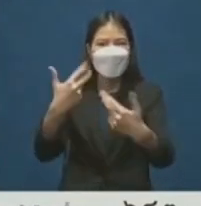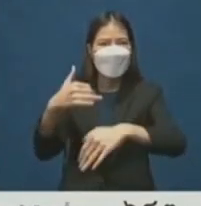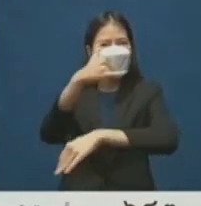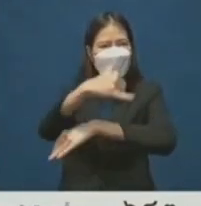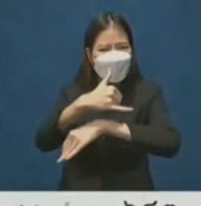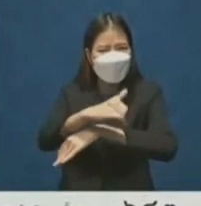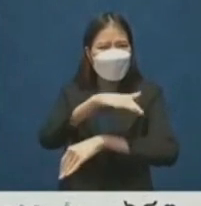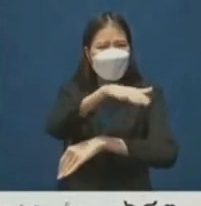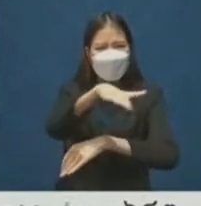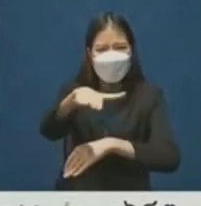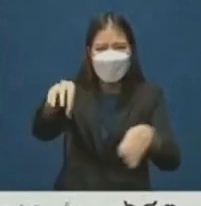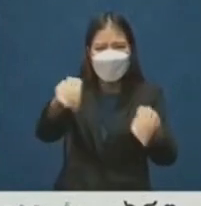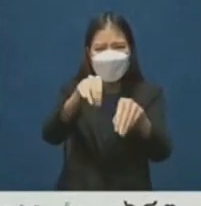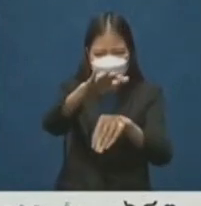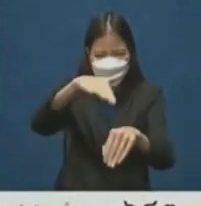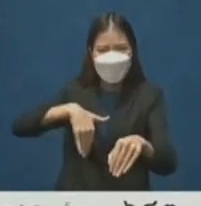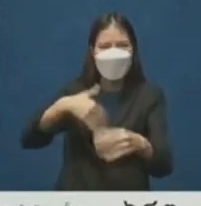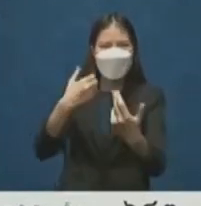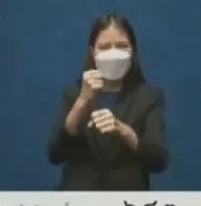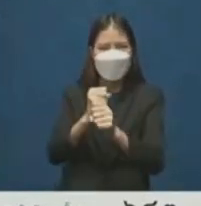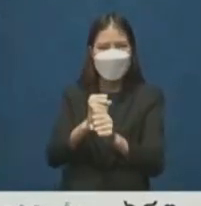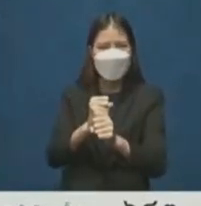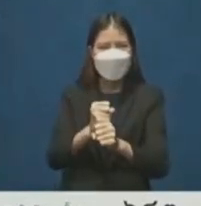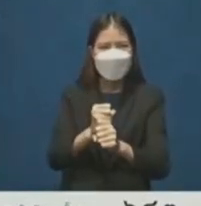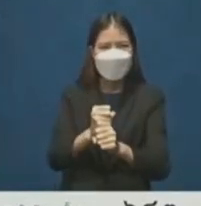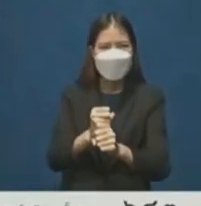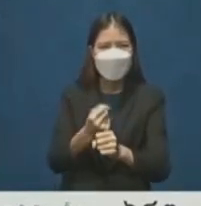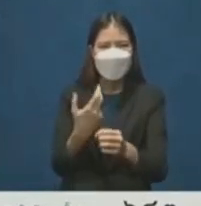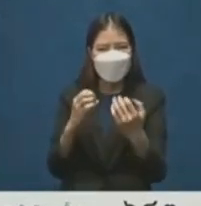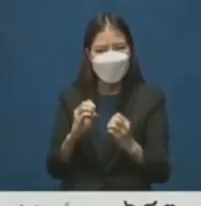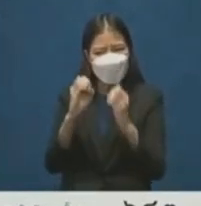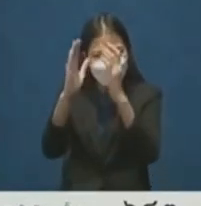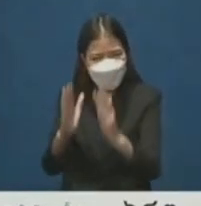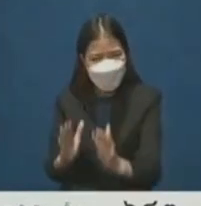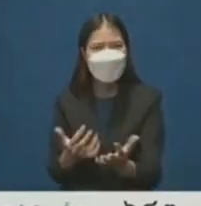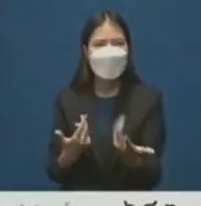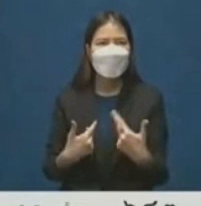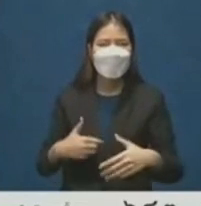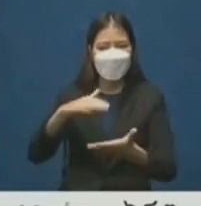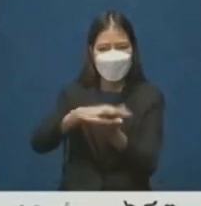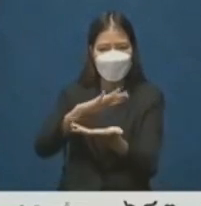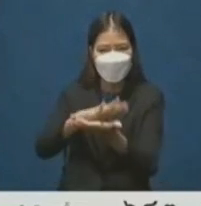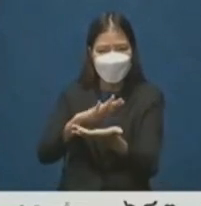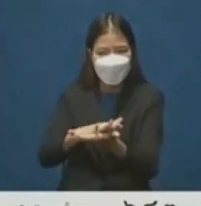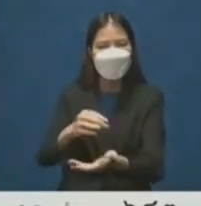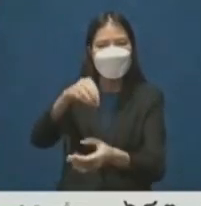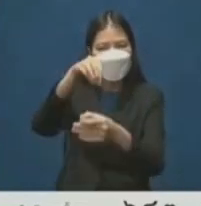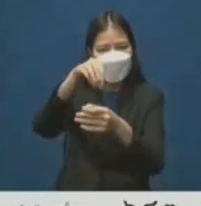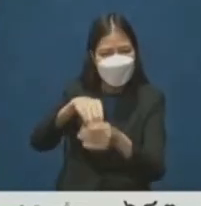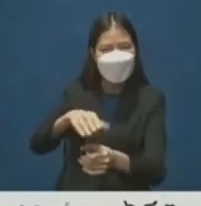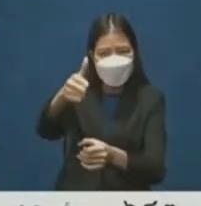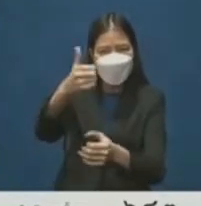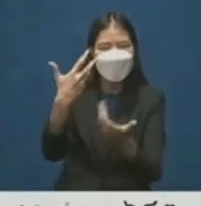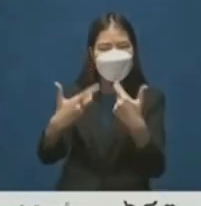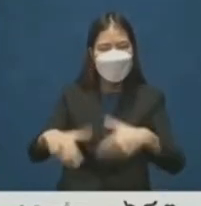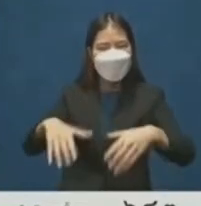แรงงานข้ามชาติมาทำงานนะครับครูที่สอนได้ครูที่สอนทุกวันนี้นะครับโรงเรียนยืนอยู่ได้ที่ยังไม่ได้ยุบเนี่ยเ